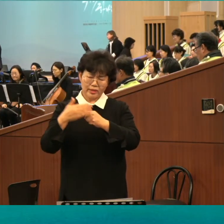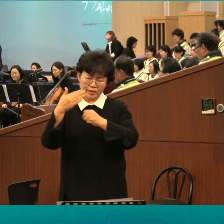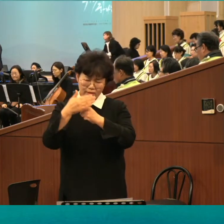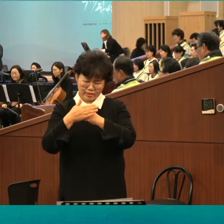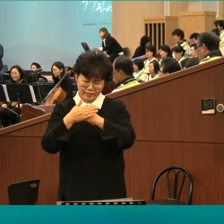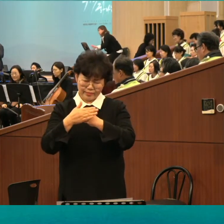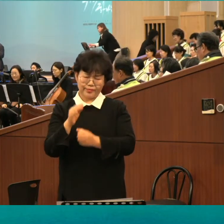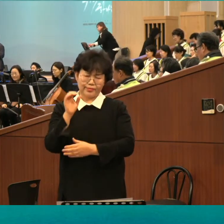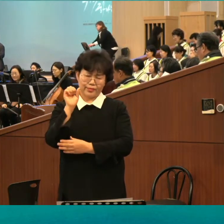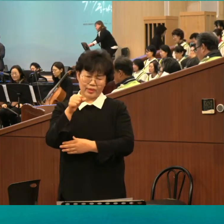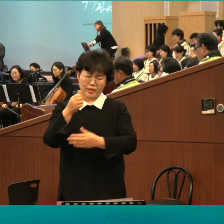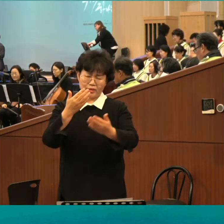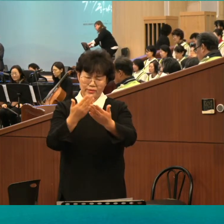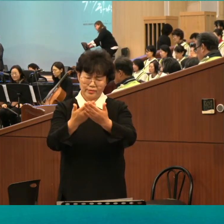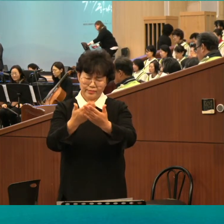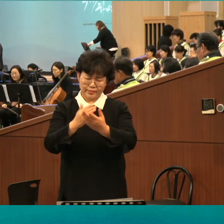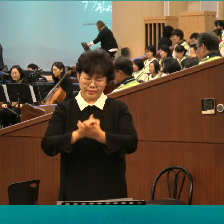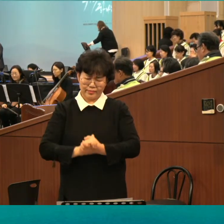허락하여 주시옵소서.